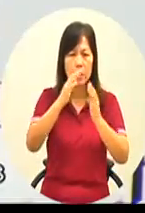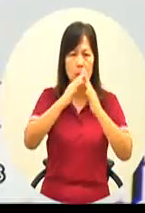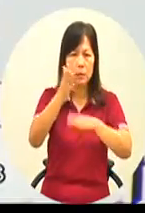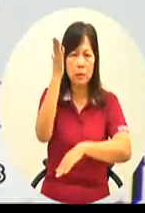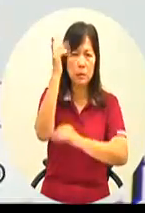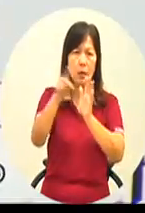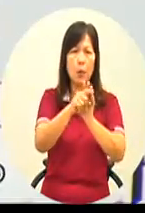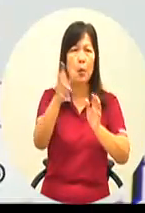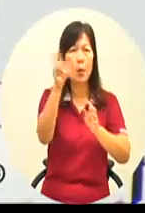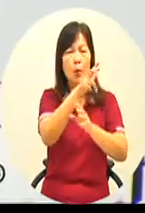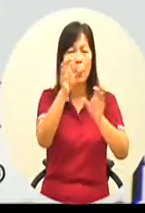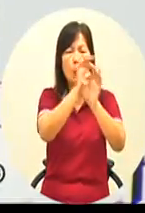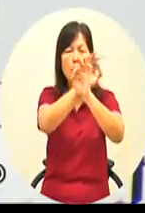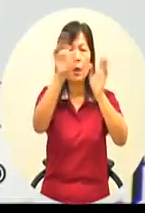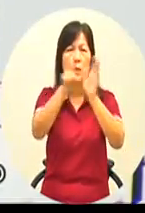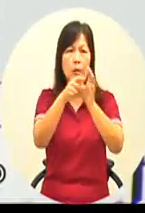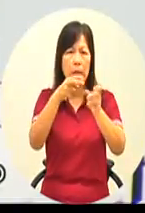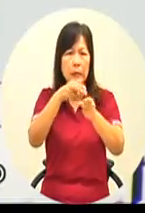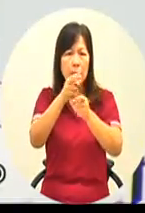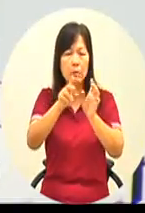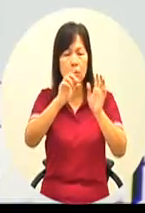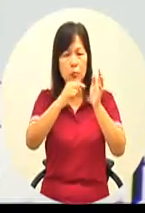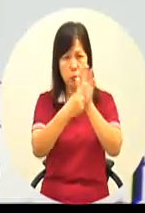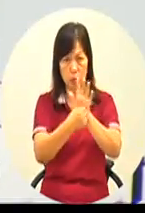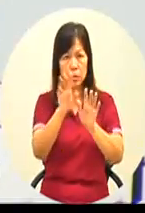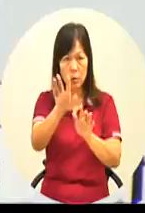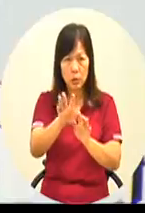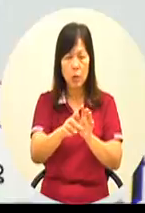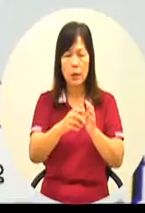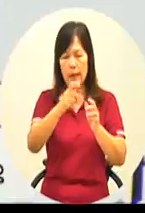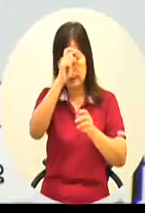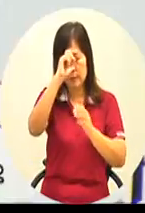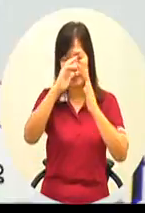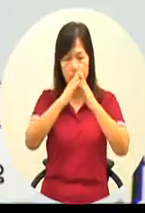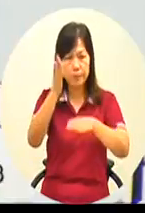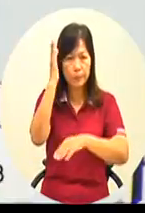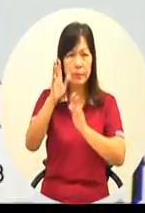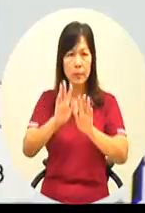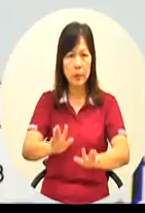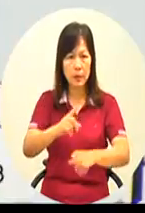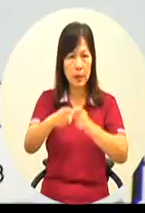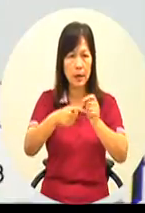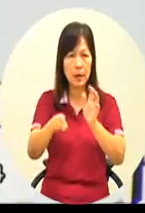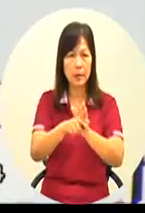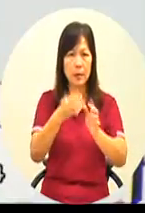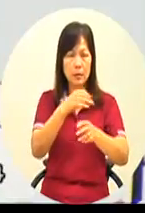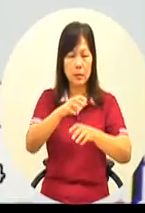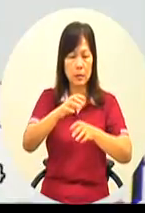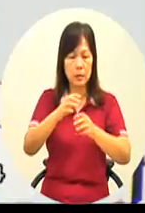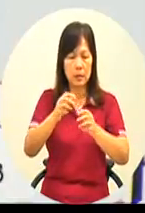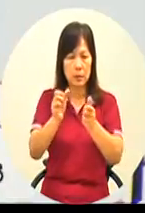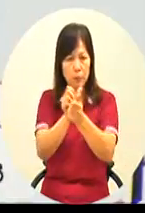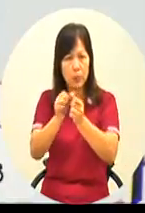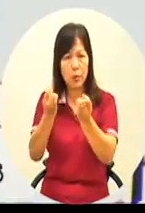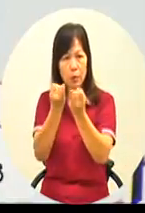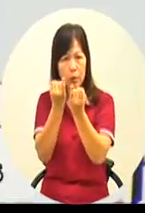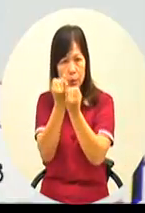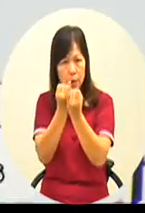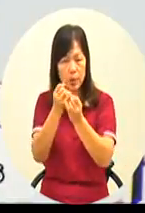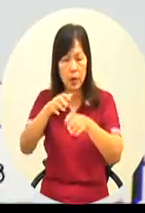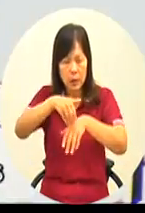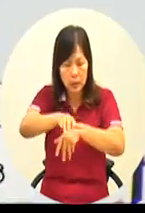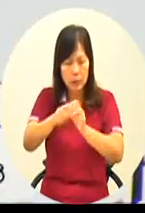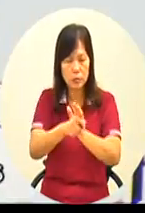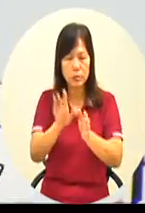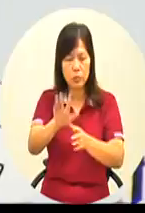有一个关掉的一个呈现了哈。那我也期待市政府在今年的高雄同志大游行哦，有一个具体的因应